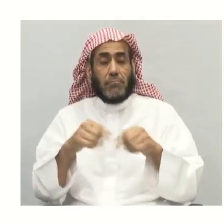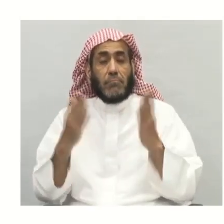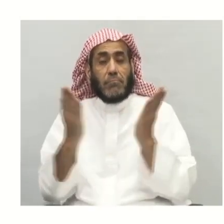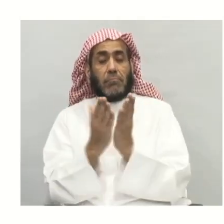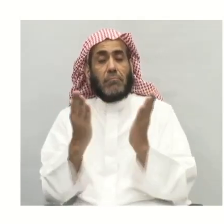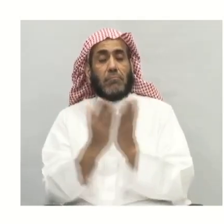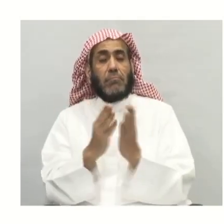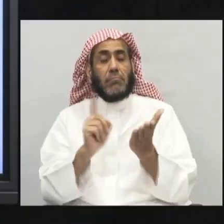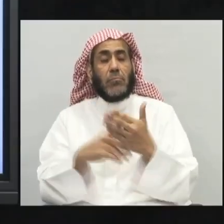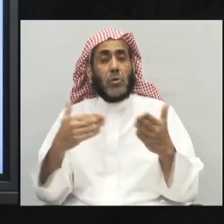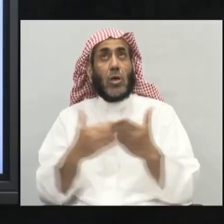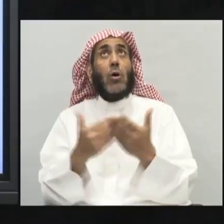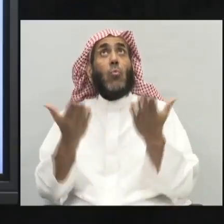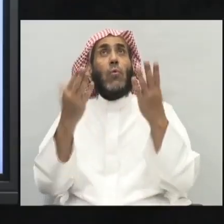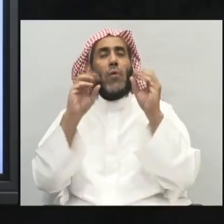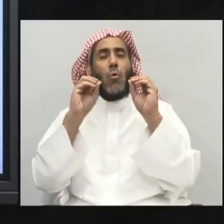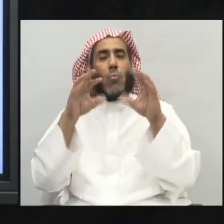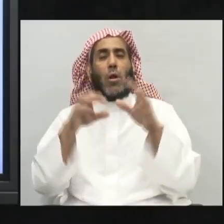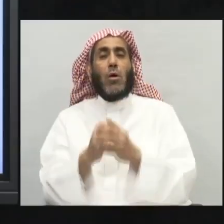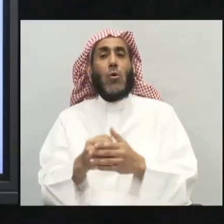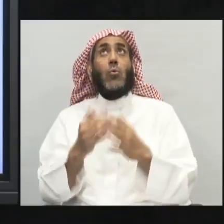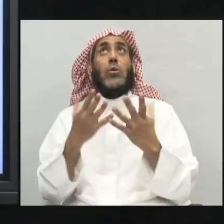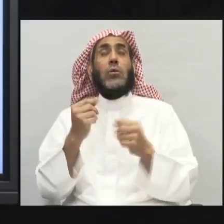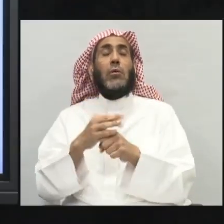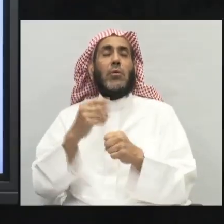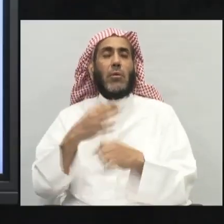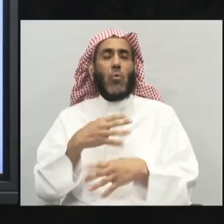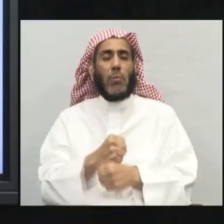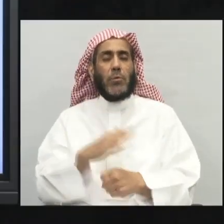الدرس قد انتهى وفقكم الله وصلى الله وسلم على نبينا محمد